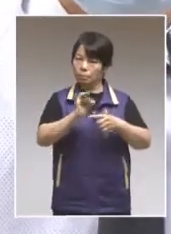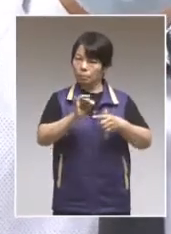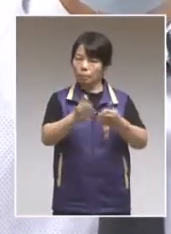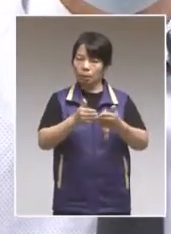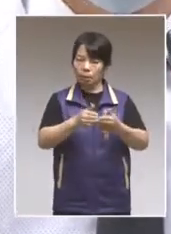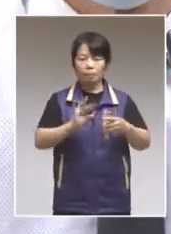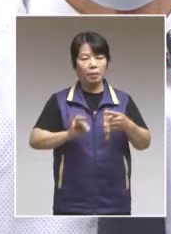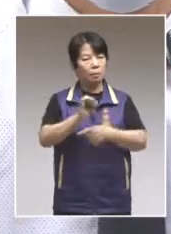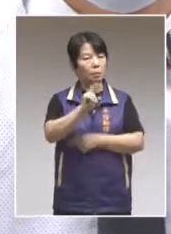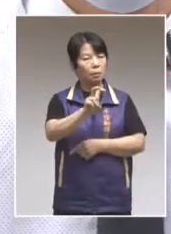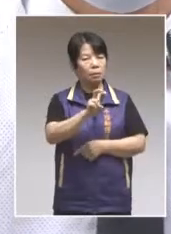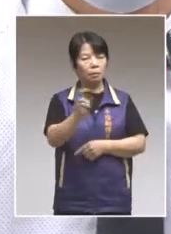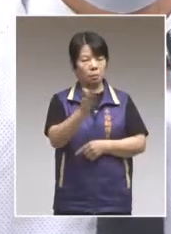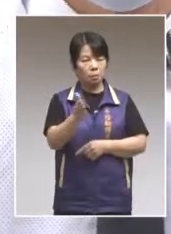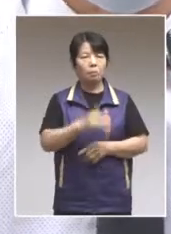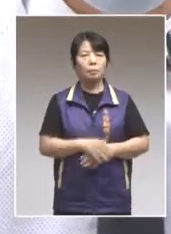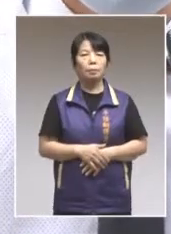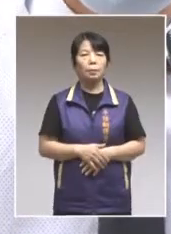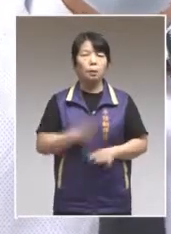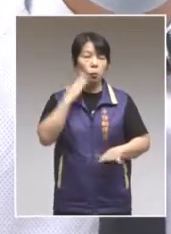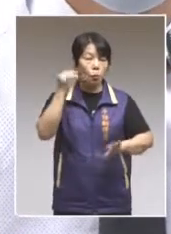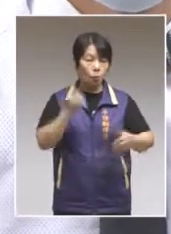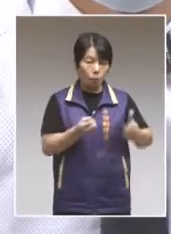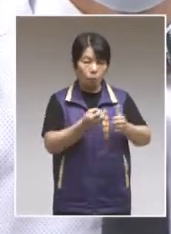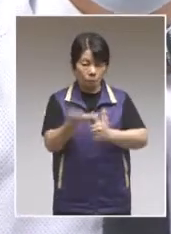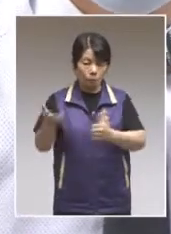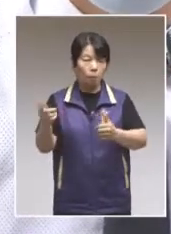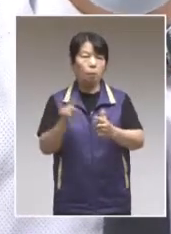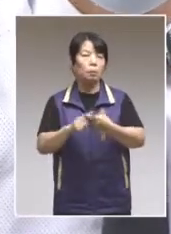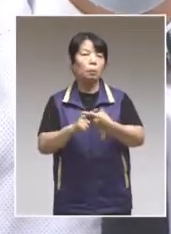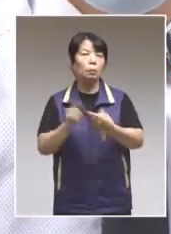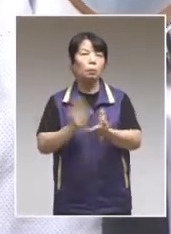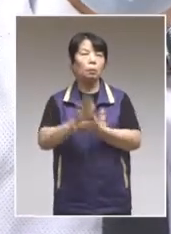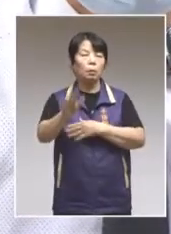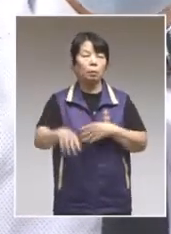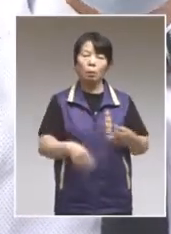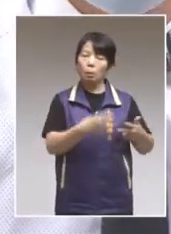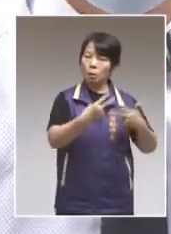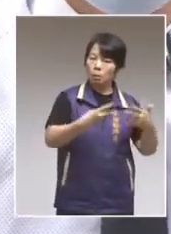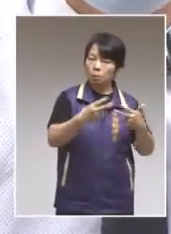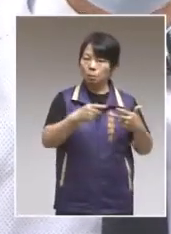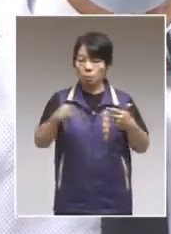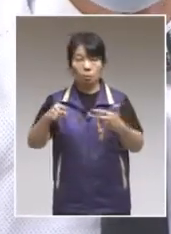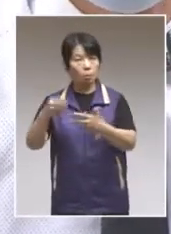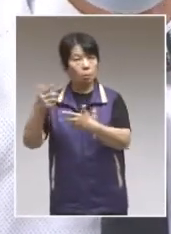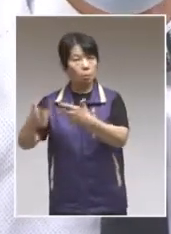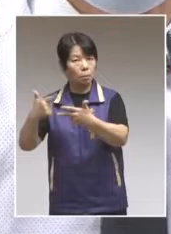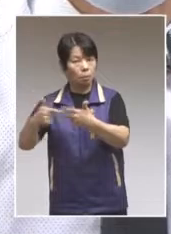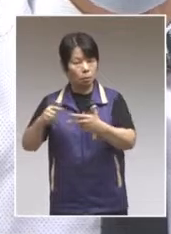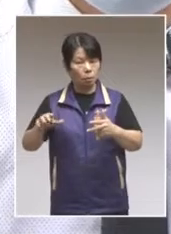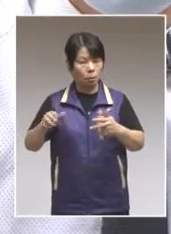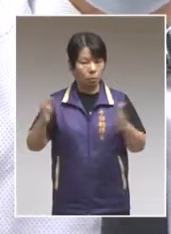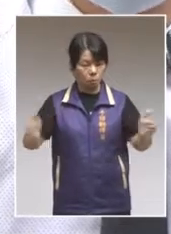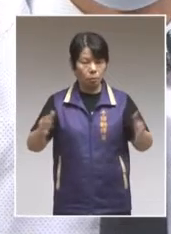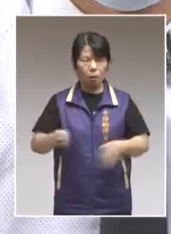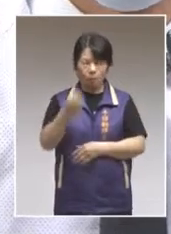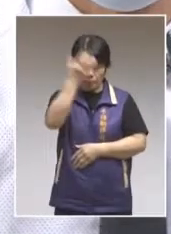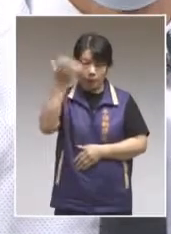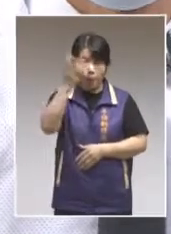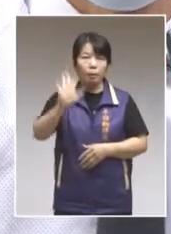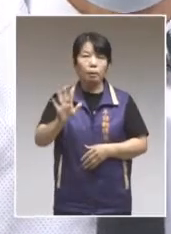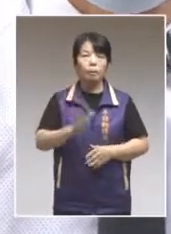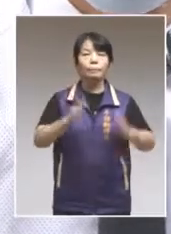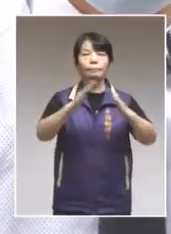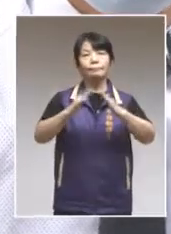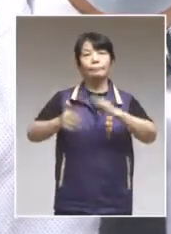高达2%。所以如果说在染疫之后2到6周有再发烧的情况下，那请各位家长那还